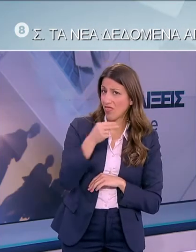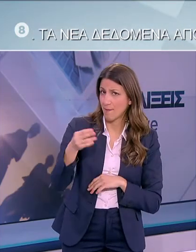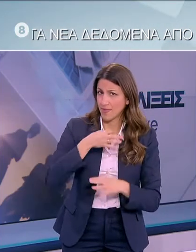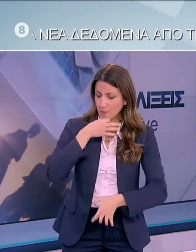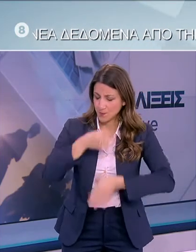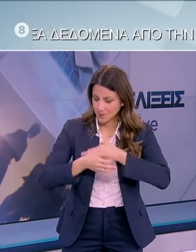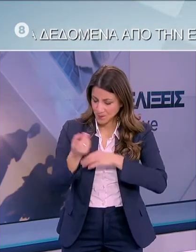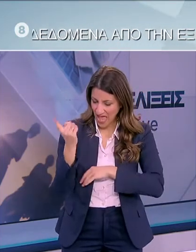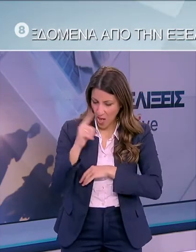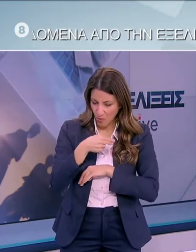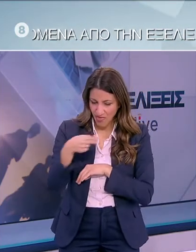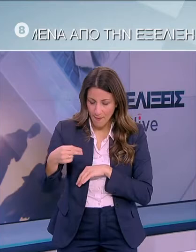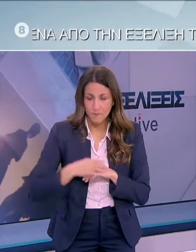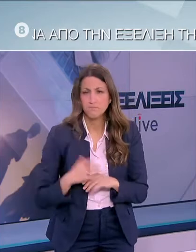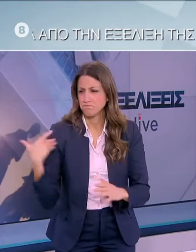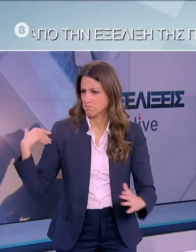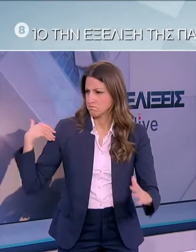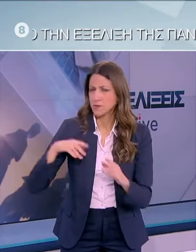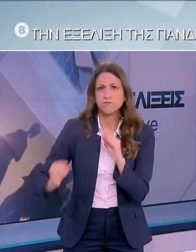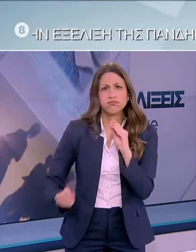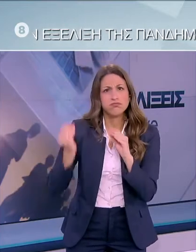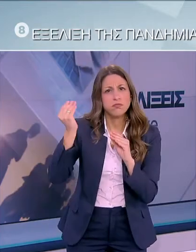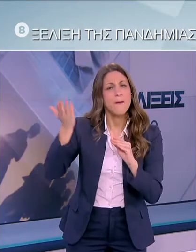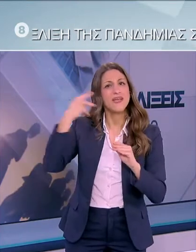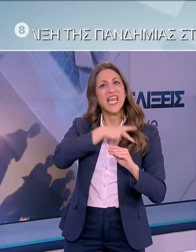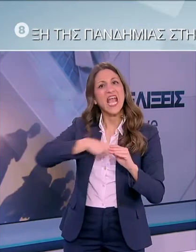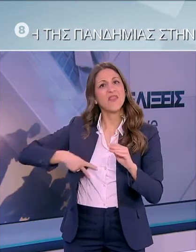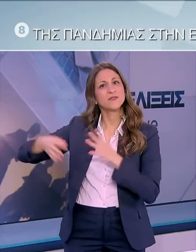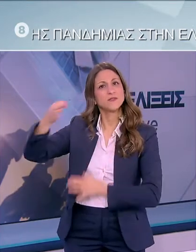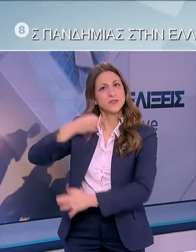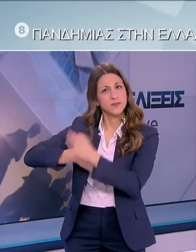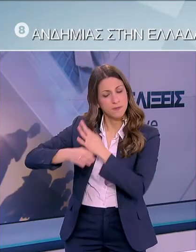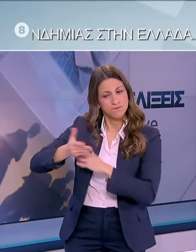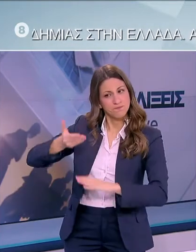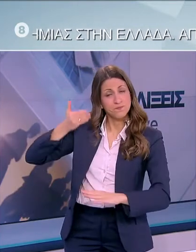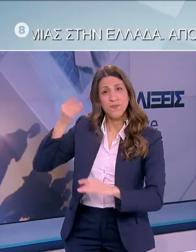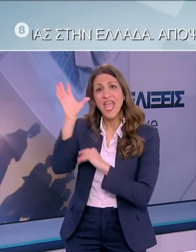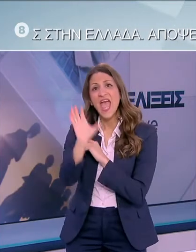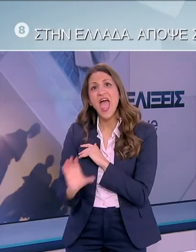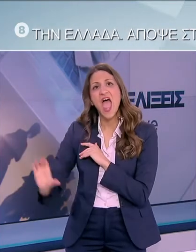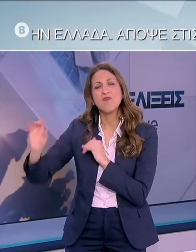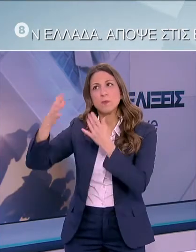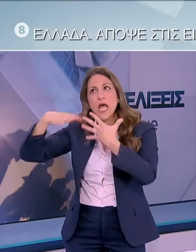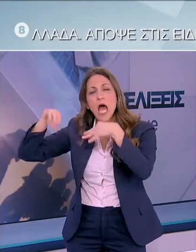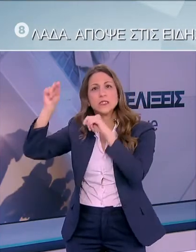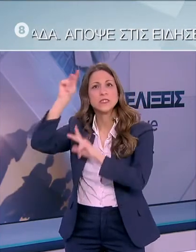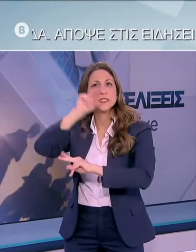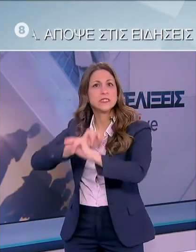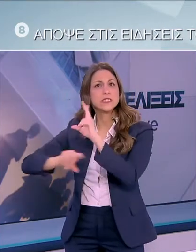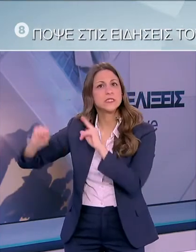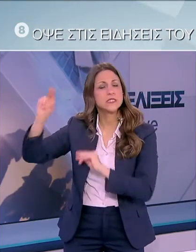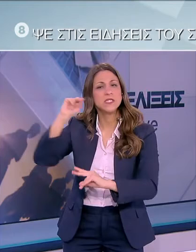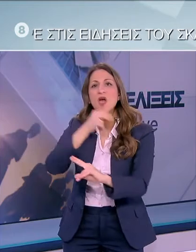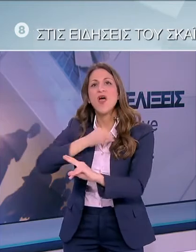που προκύπτει συχνά τις τελευταίες ημέρες και στο οποίο αναφέρθηκε και ο κύριος καθηγητής. Έχει ξεκινήσει σε πανευρωπαϊκό επίπεδο μια συζήτηση σχετικά